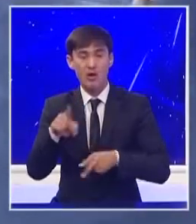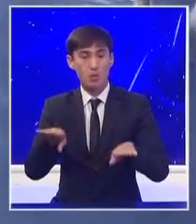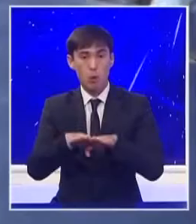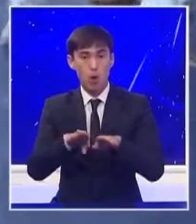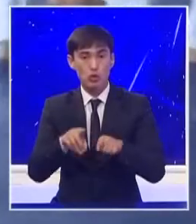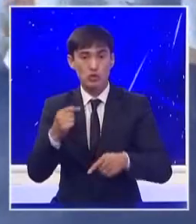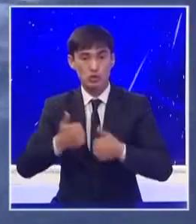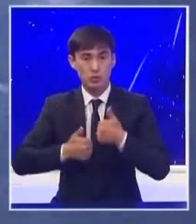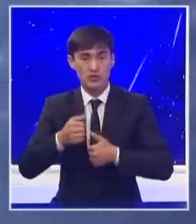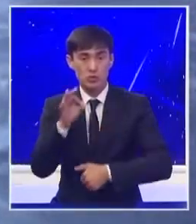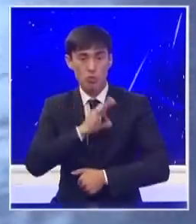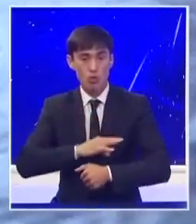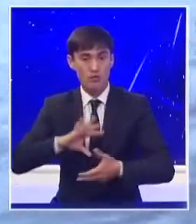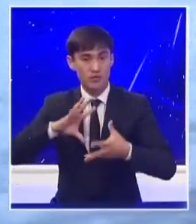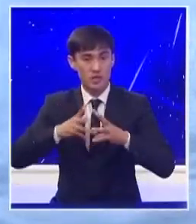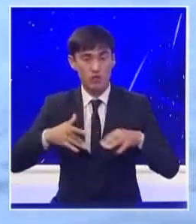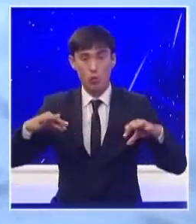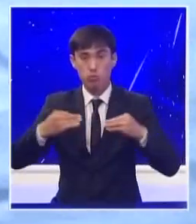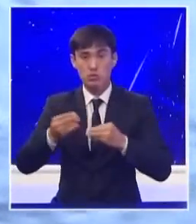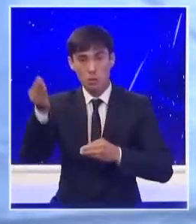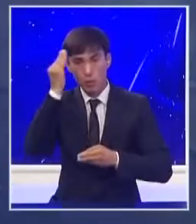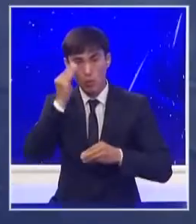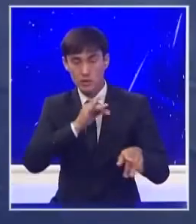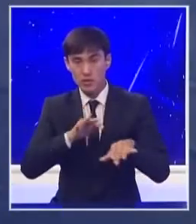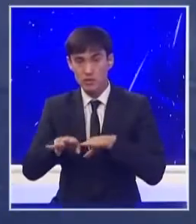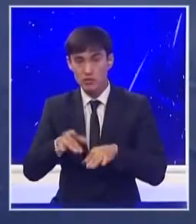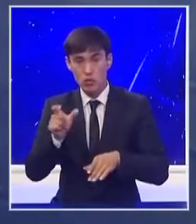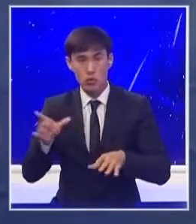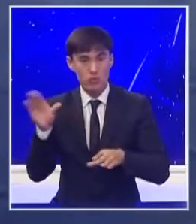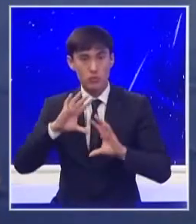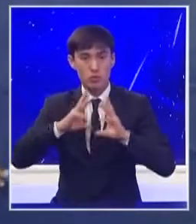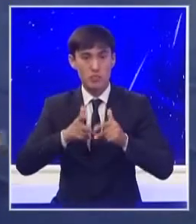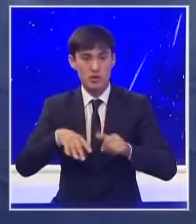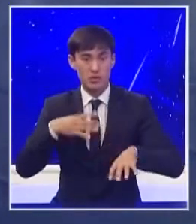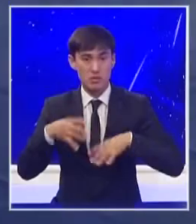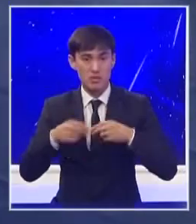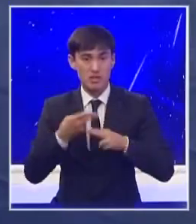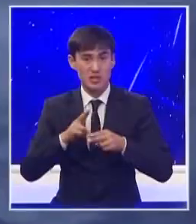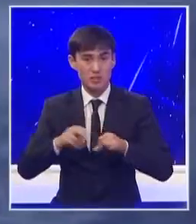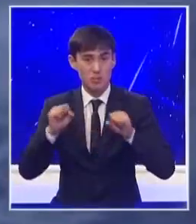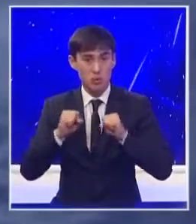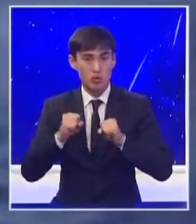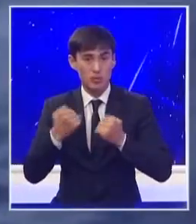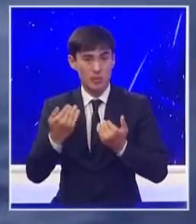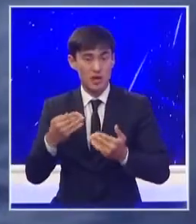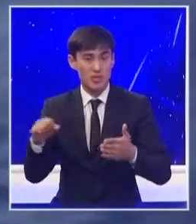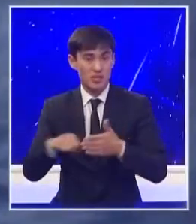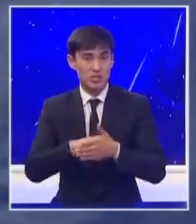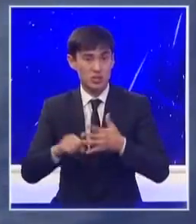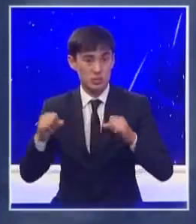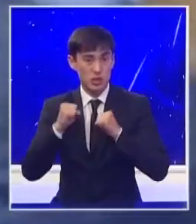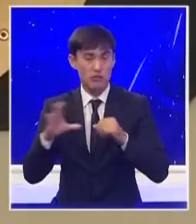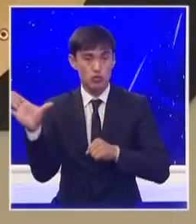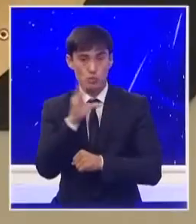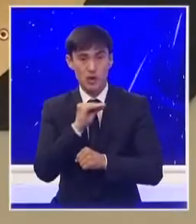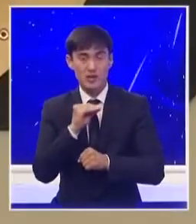и предполагают использование целого комплекса приемов и действий. Люди по всему миру занимаются этими единоборствами не только для достижения спортивных